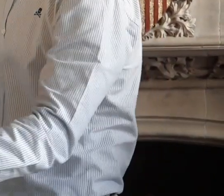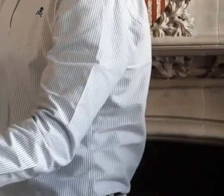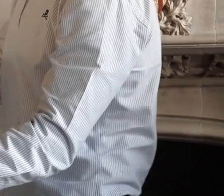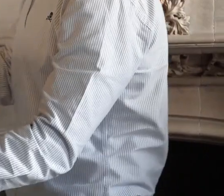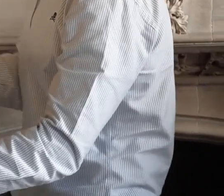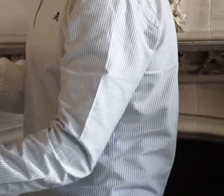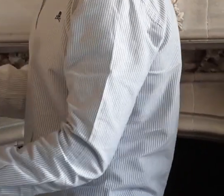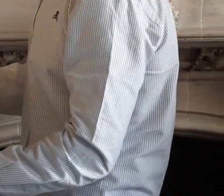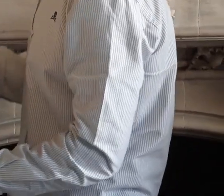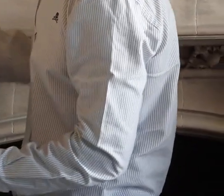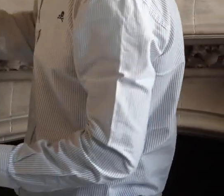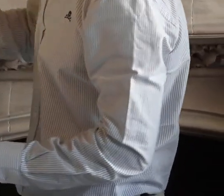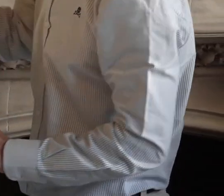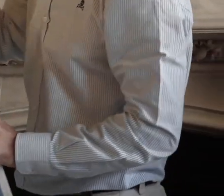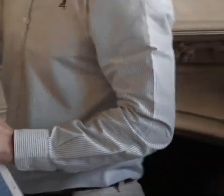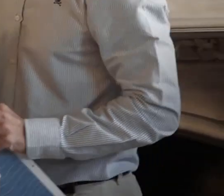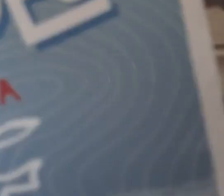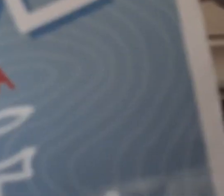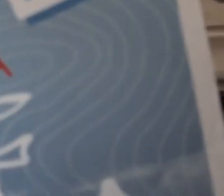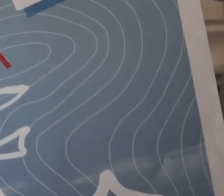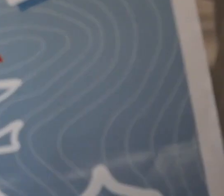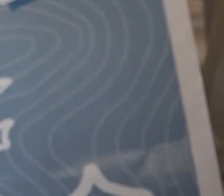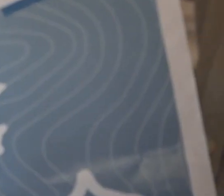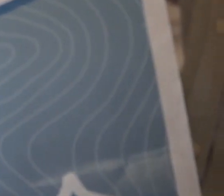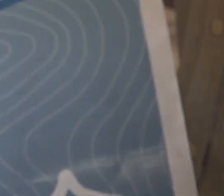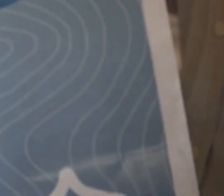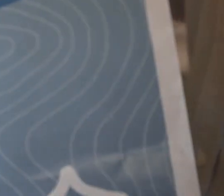si vols fer una xala de reflectants de seguretat.